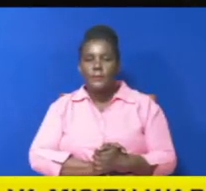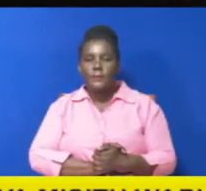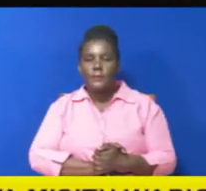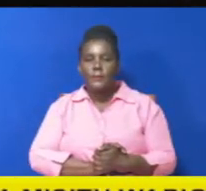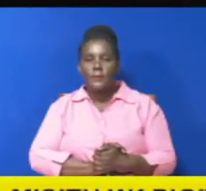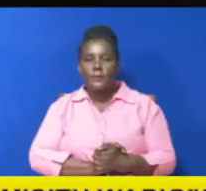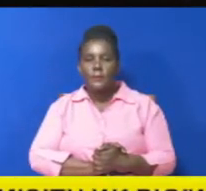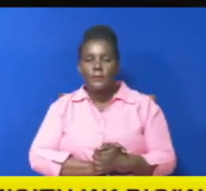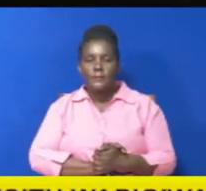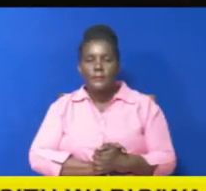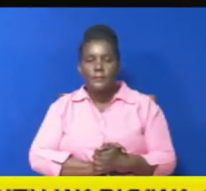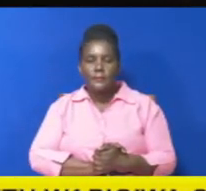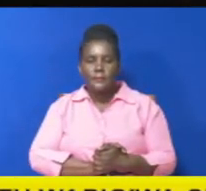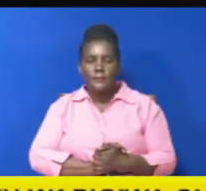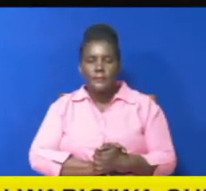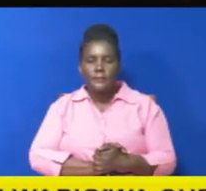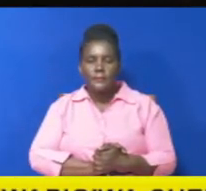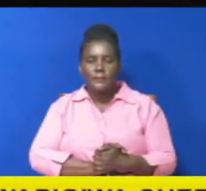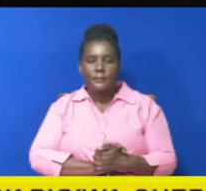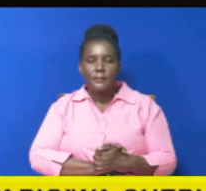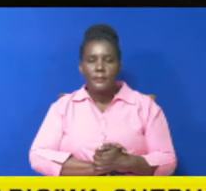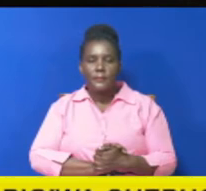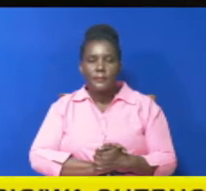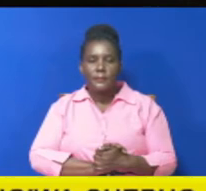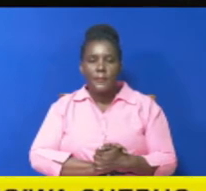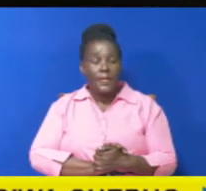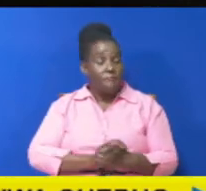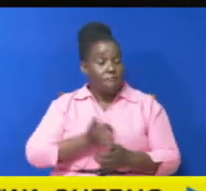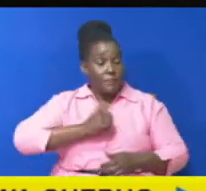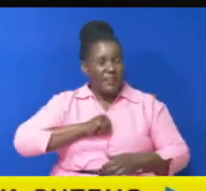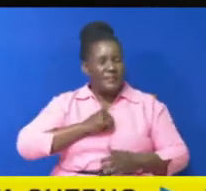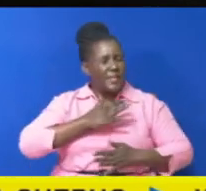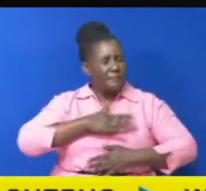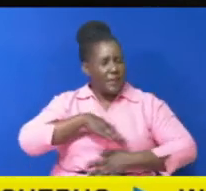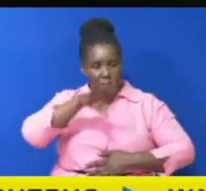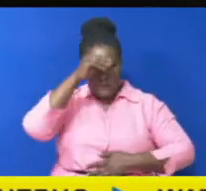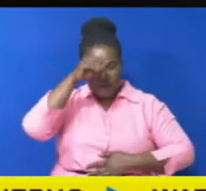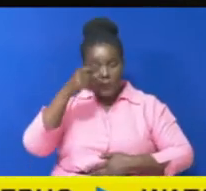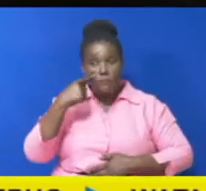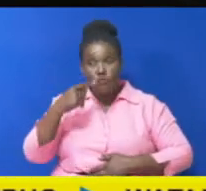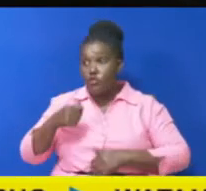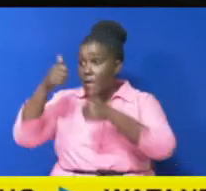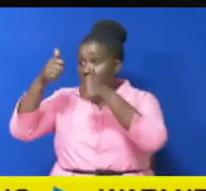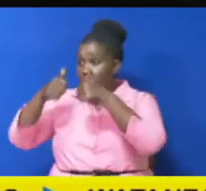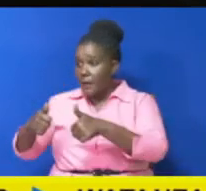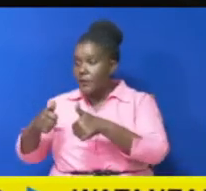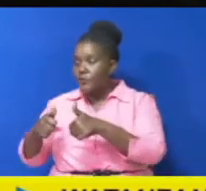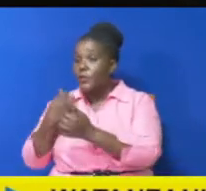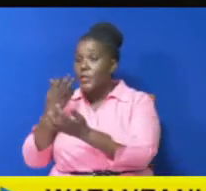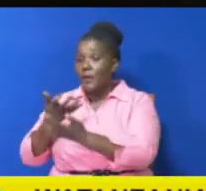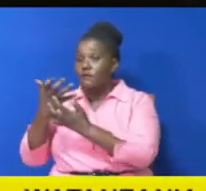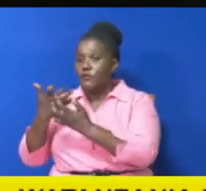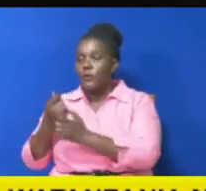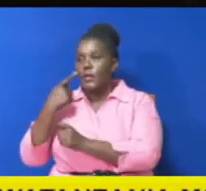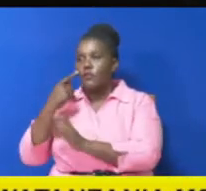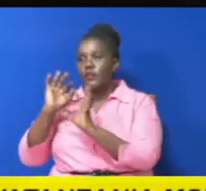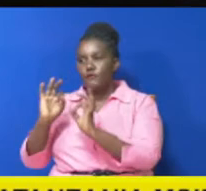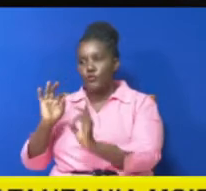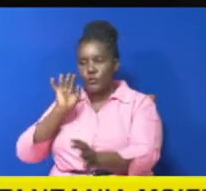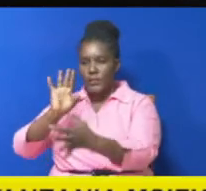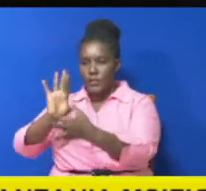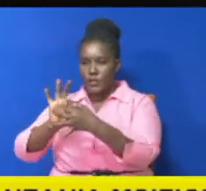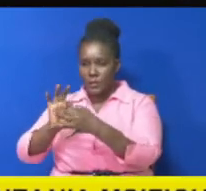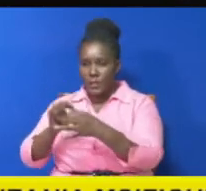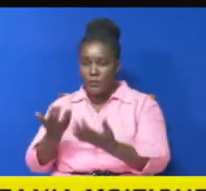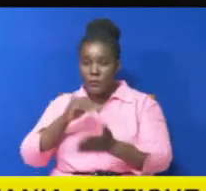Kwa kama anapenda kujifunza, nilivyoona tangazo hili nimevutiwa kushiriki ili niweze kujifunza zaidi. Kwa sababu